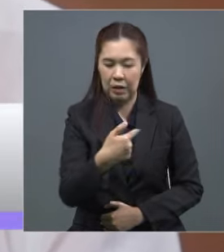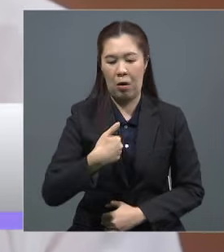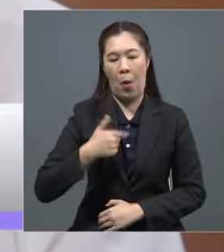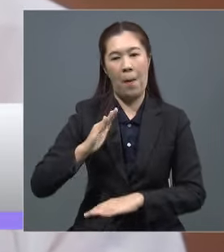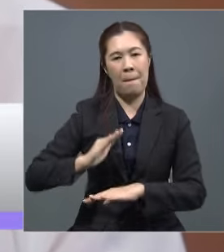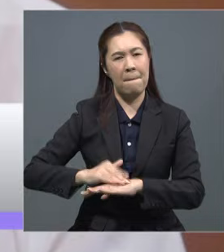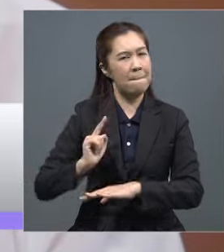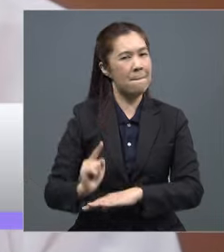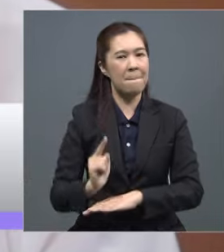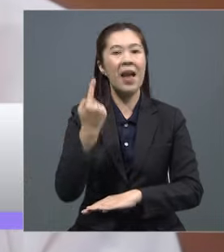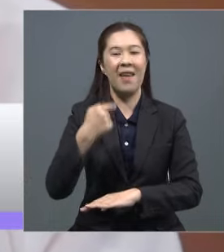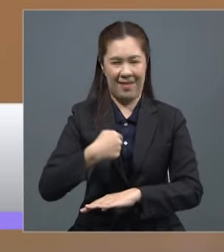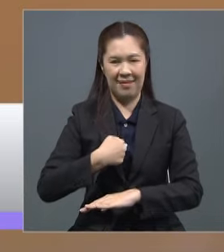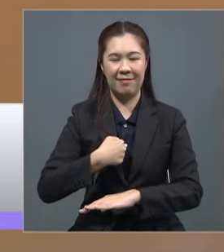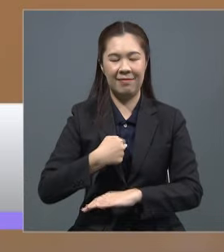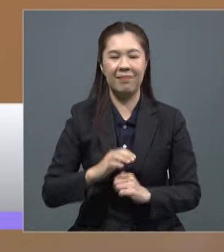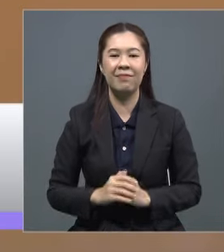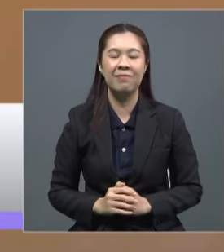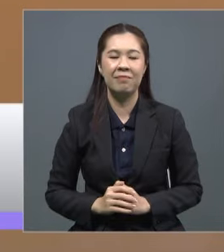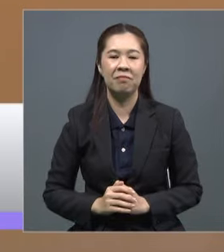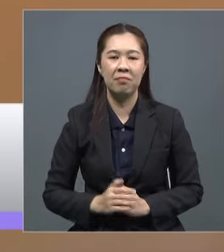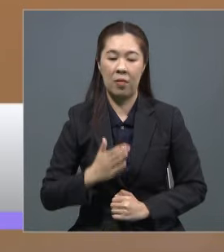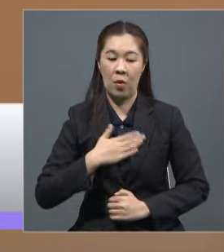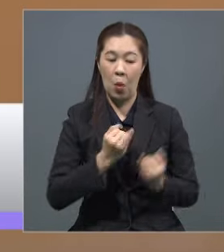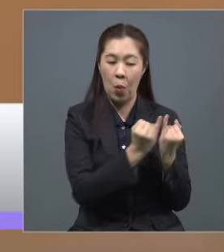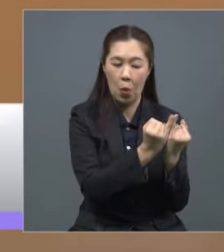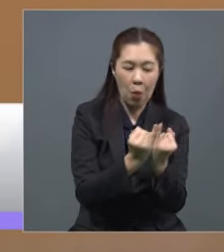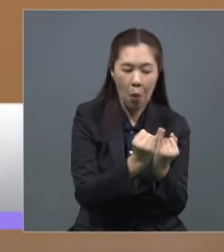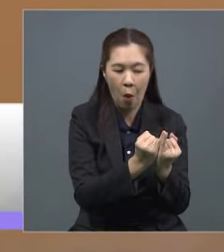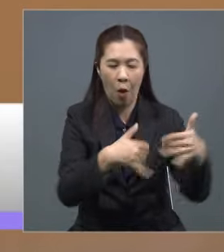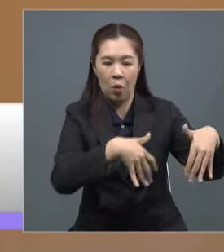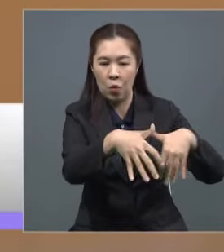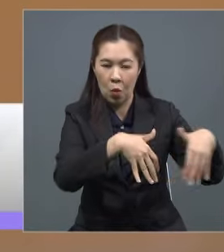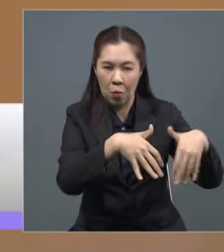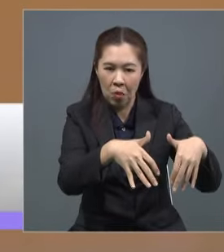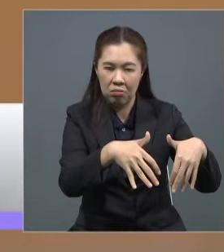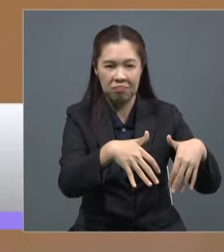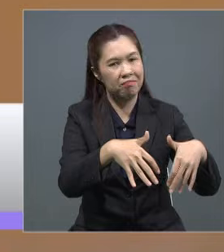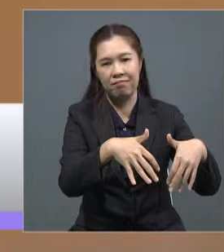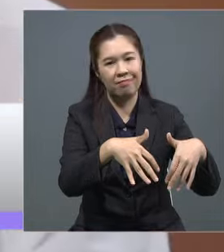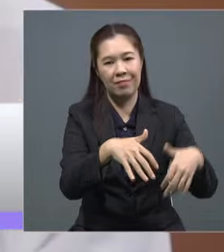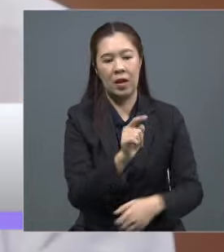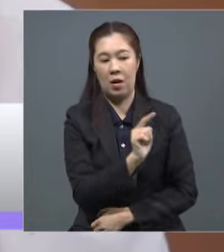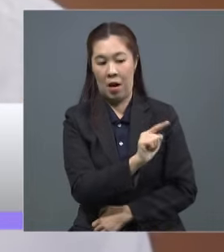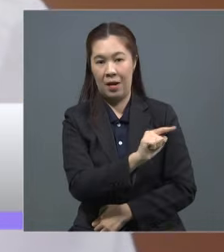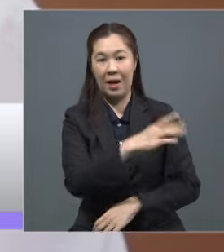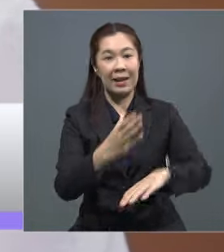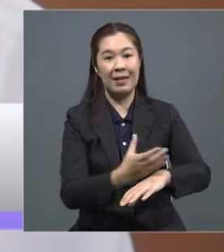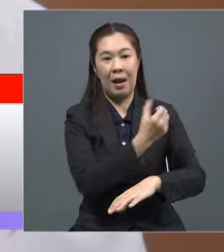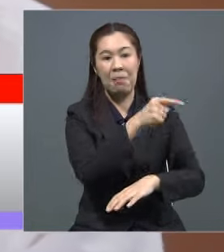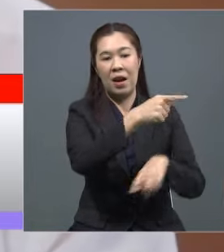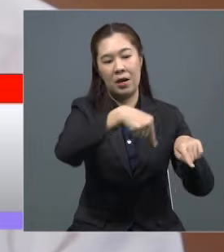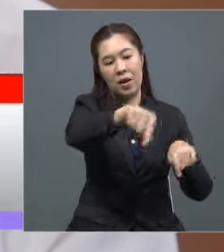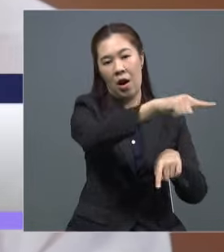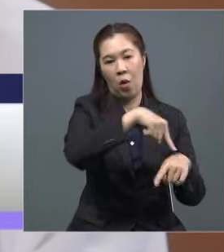ผมอืเพราะว่าเอ่อผมไม่ได้ไปคลุกคลีกับประชาชนเท่ากับนักการเมืองที่อยู่ในอยู่ในการการเมืองมานานเพราะ